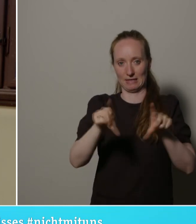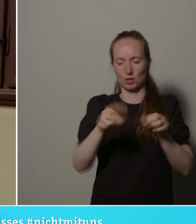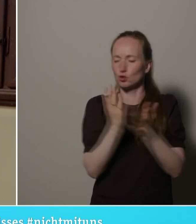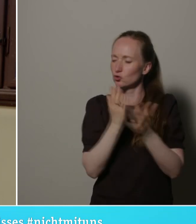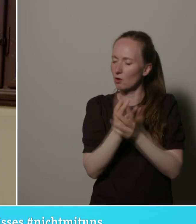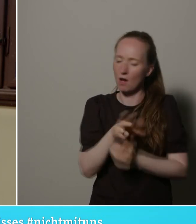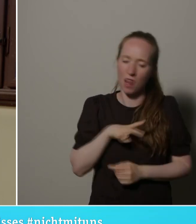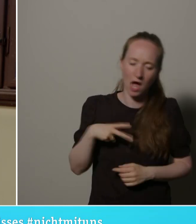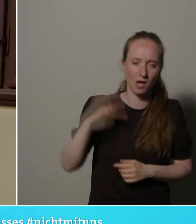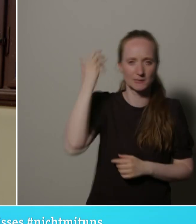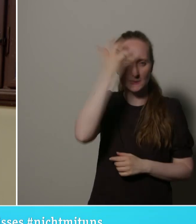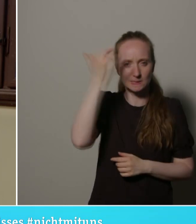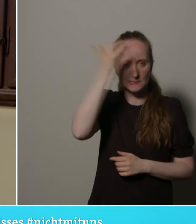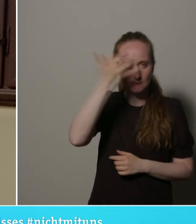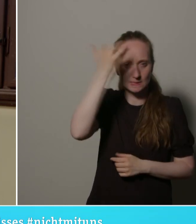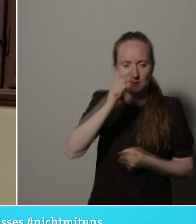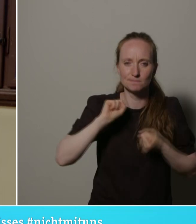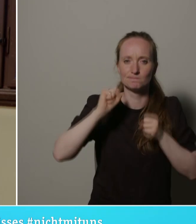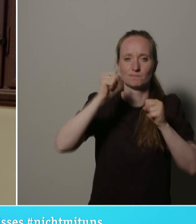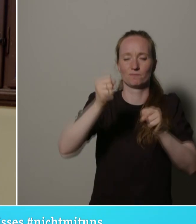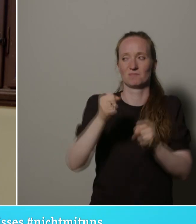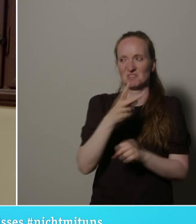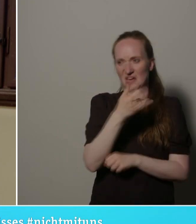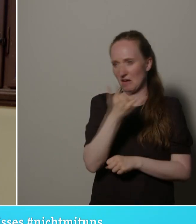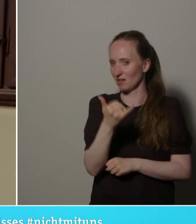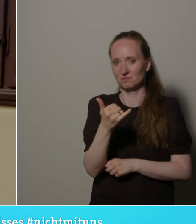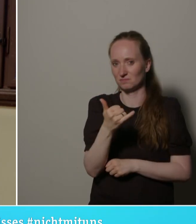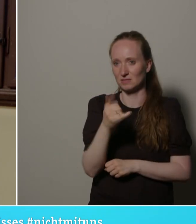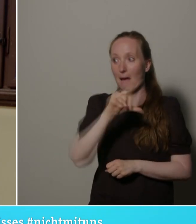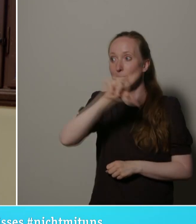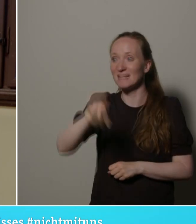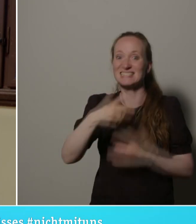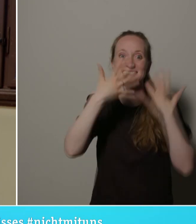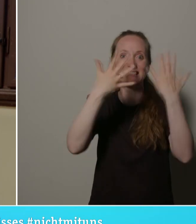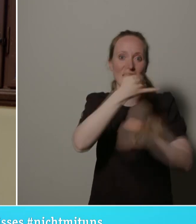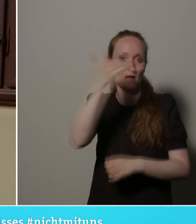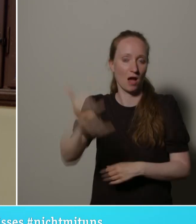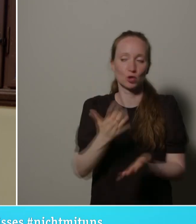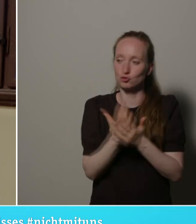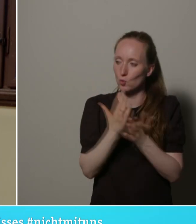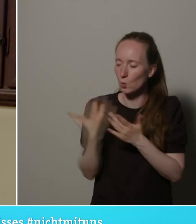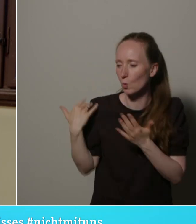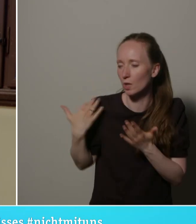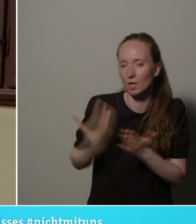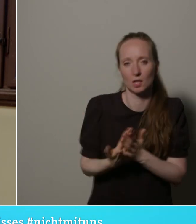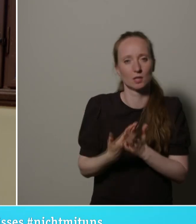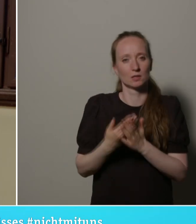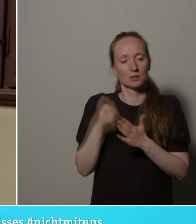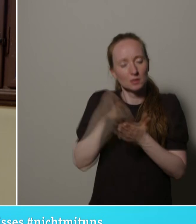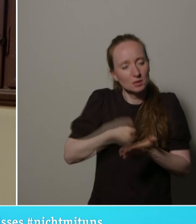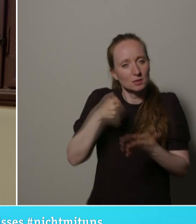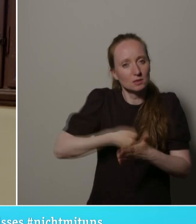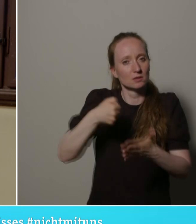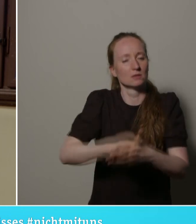schon lange, lange beschäftigt. Ich will nicht sagen 2 Jahre, ich glaube, das sind mindestens 10 Jahre. Und immer wieder gab